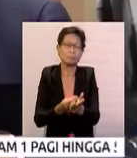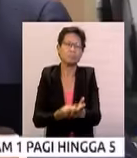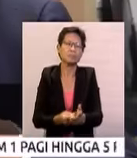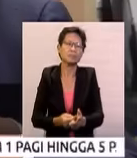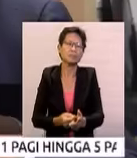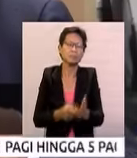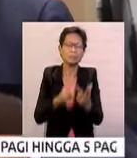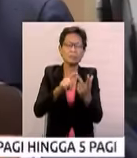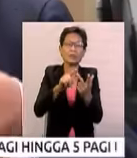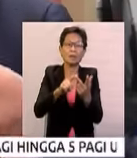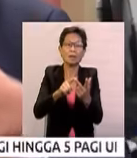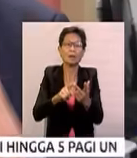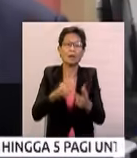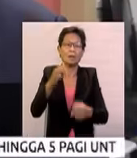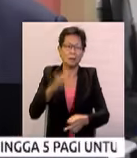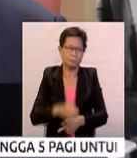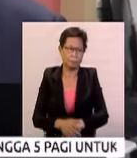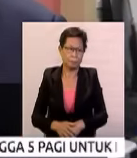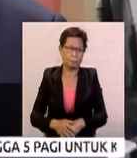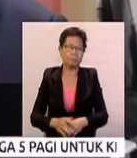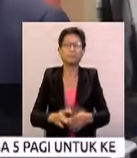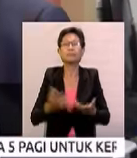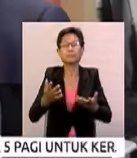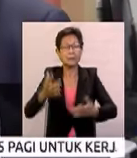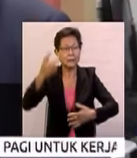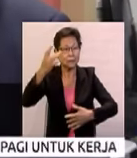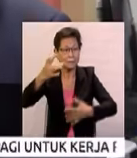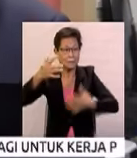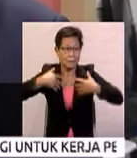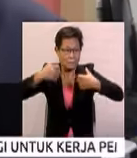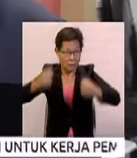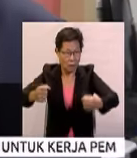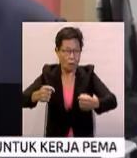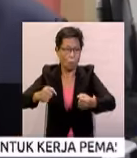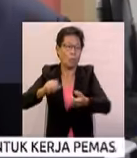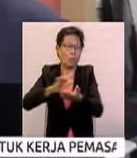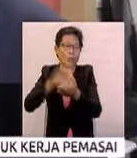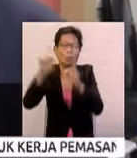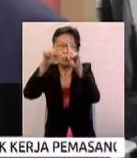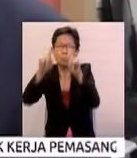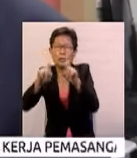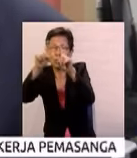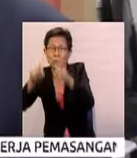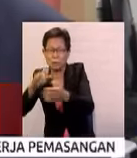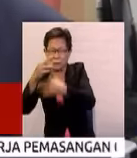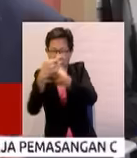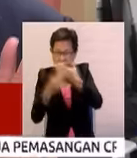Jika daripada pemeriksaan kesihatan tadi itu dengan ujian darah dia ada diagnosis kanser,